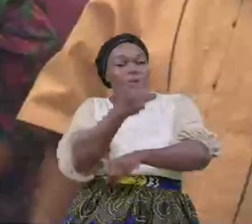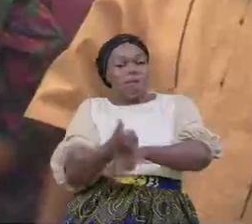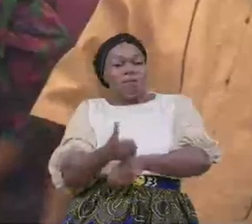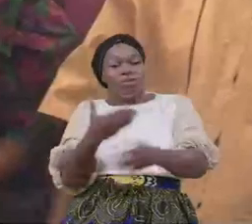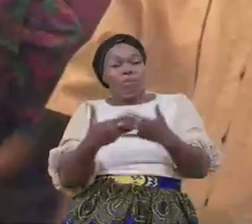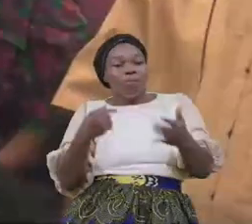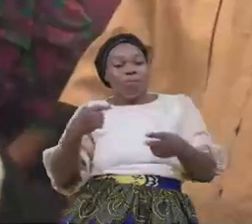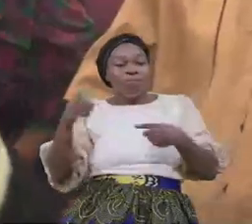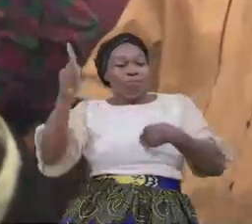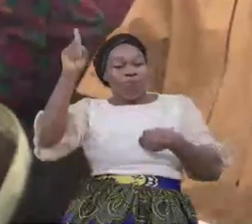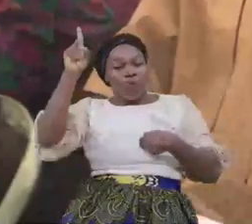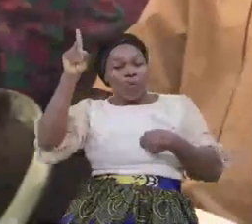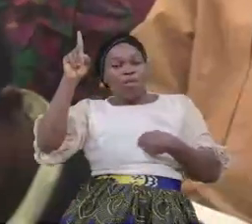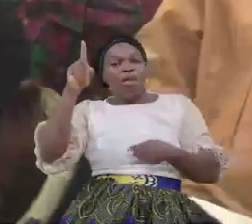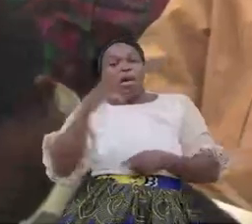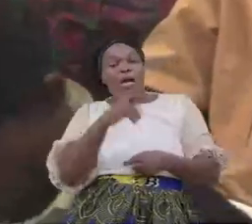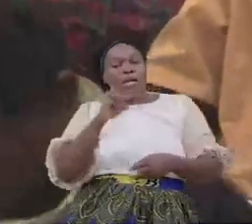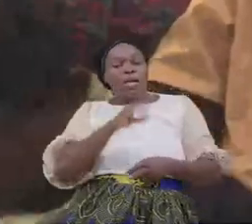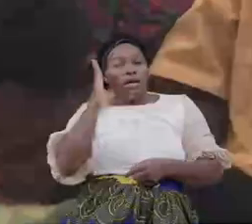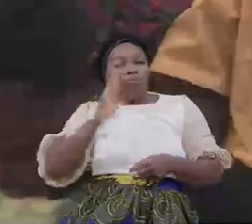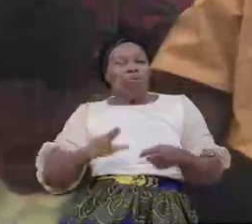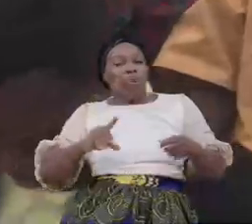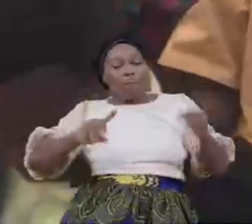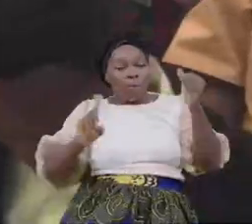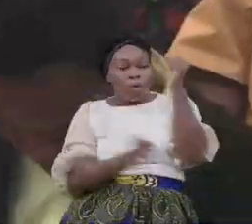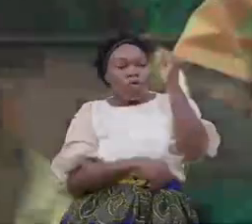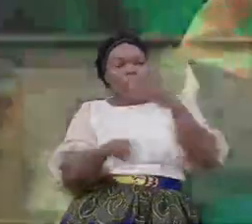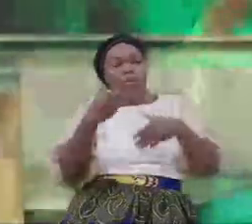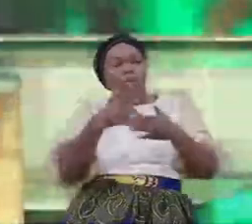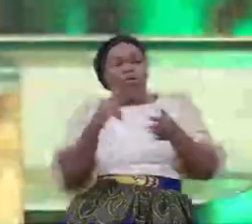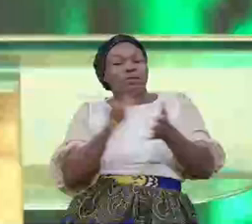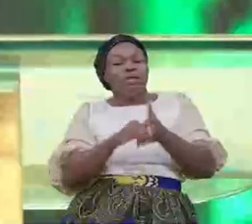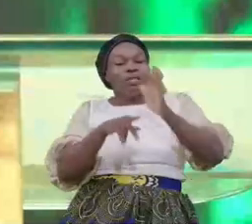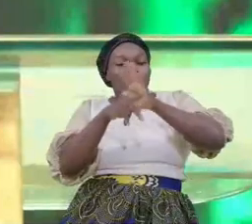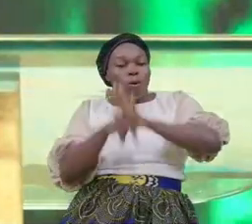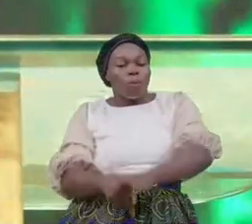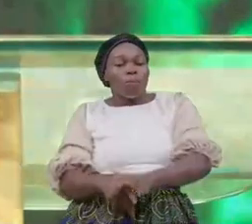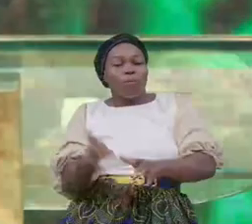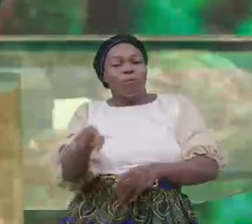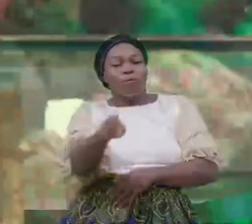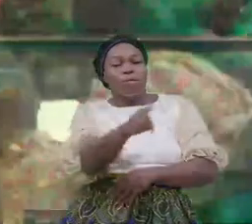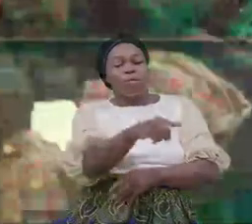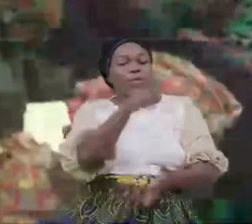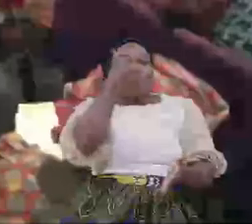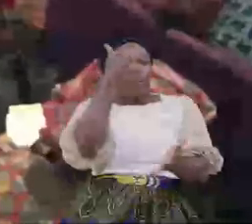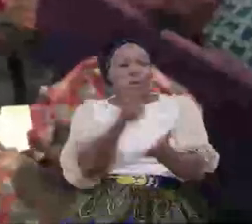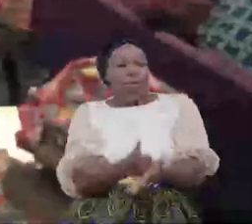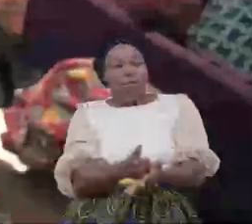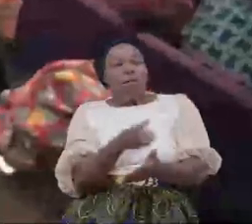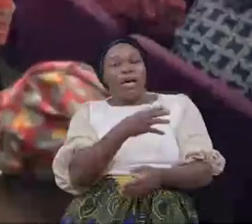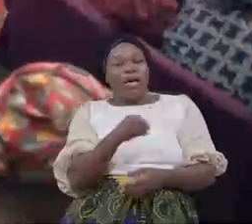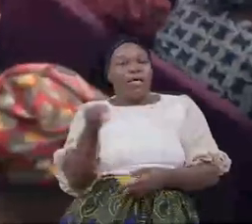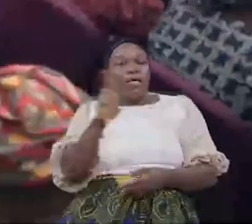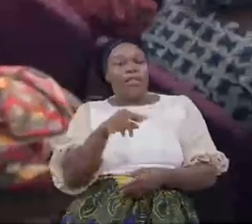je châtierai tous ses oppresseurs. Son chef sera tiré de son